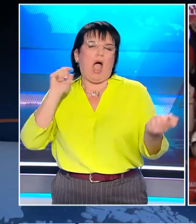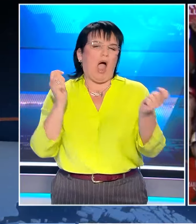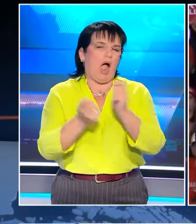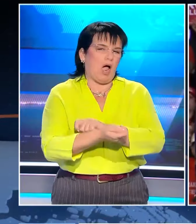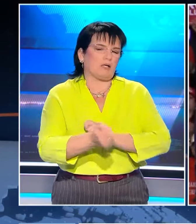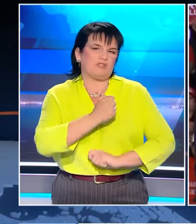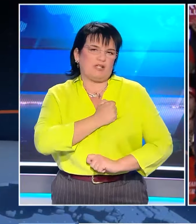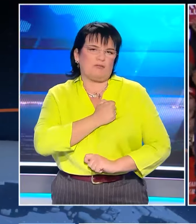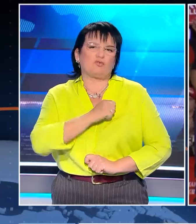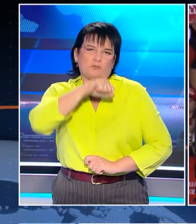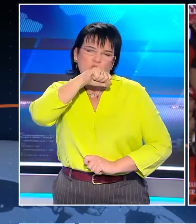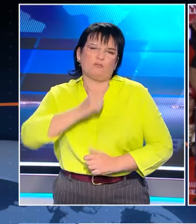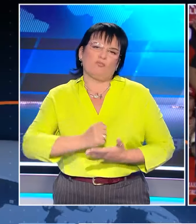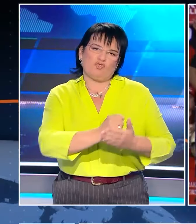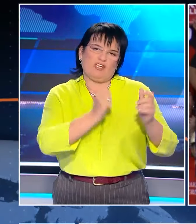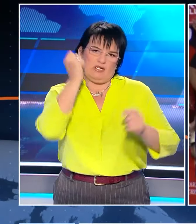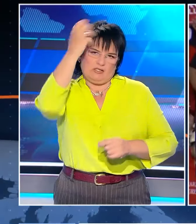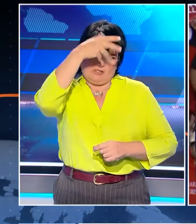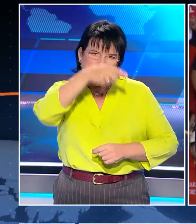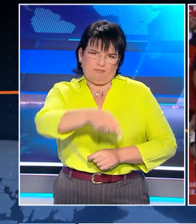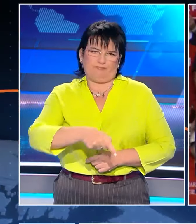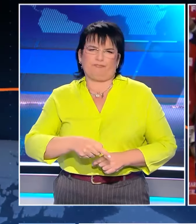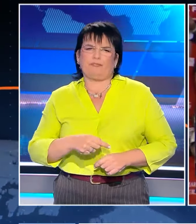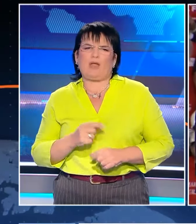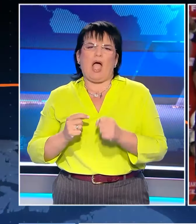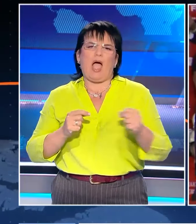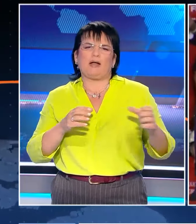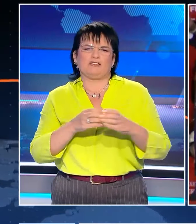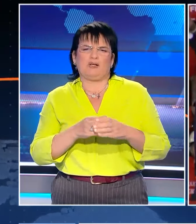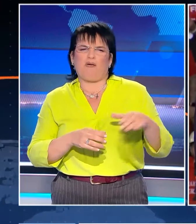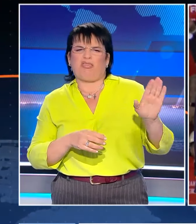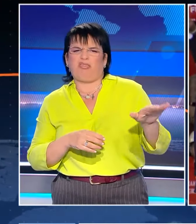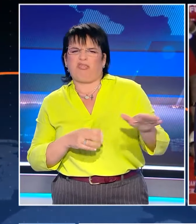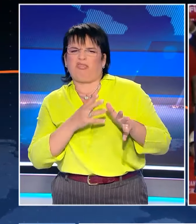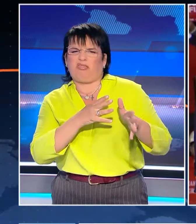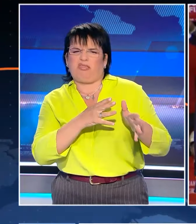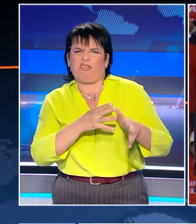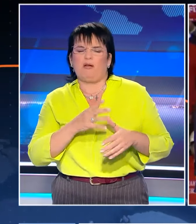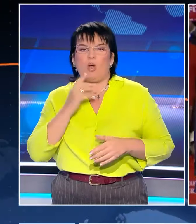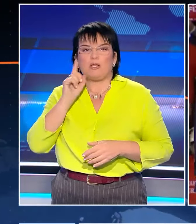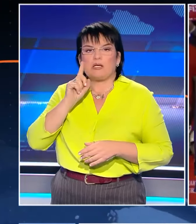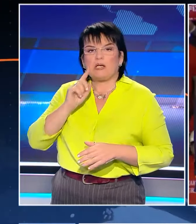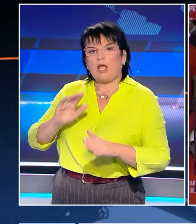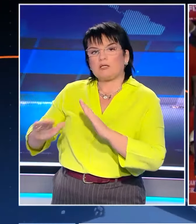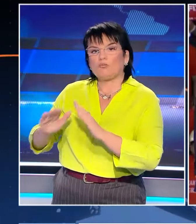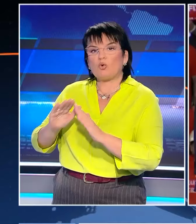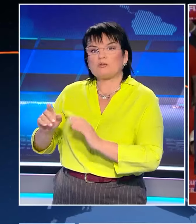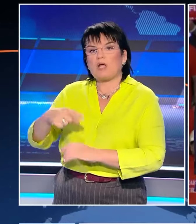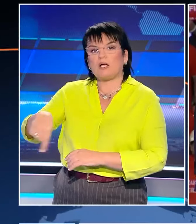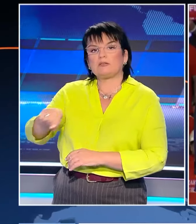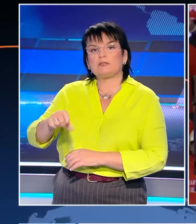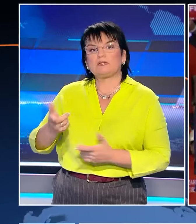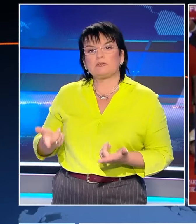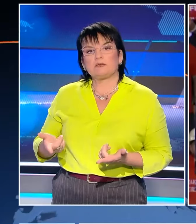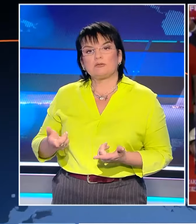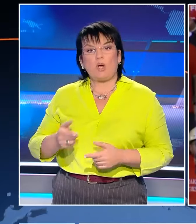τους υποστηρικτές του. He got mocked by the left for saying he would be a protector of women.